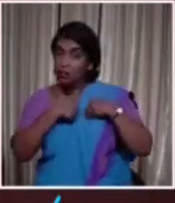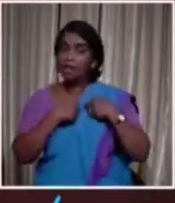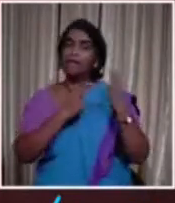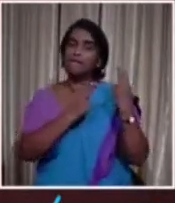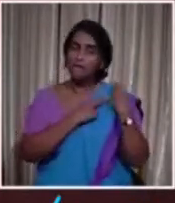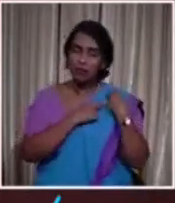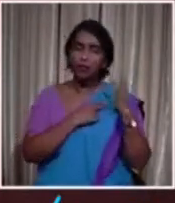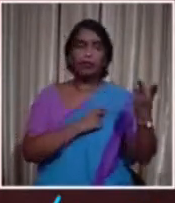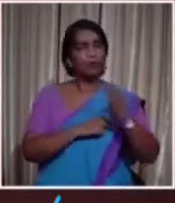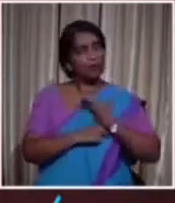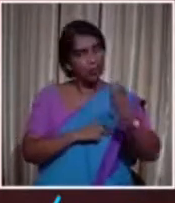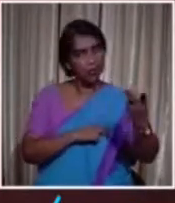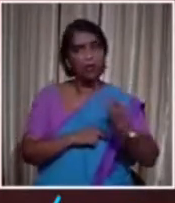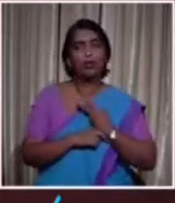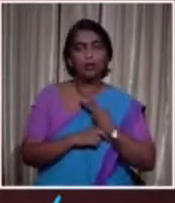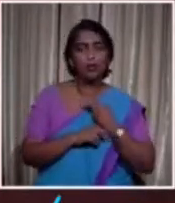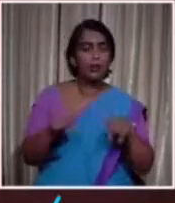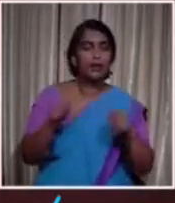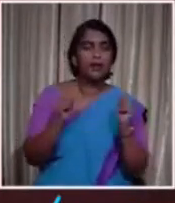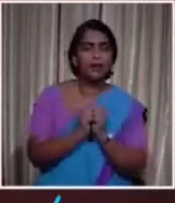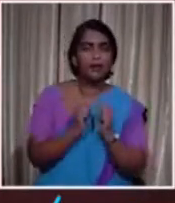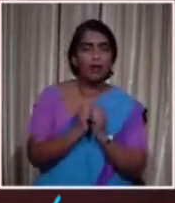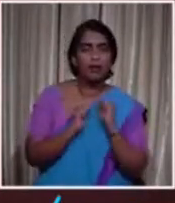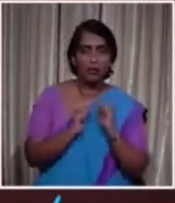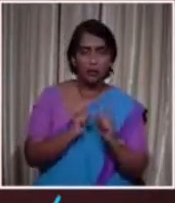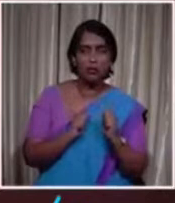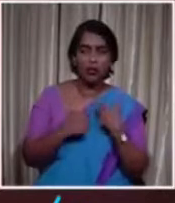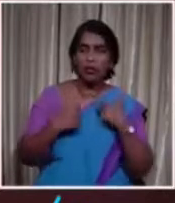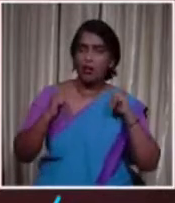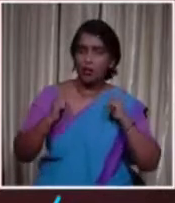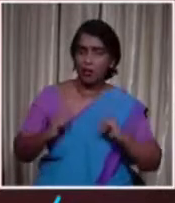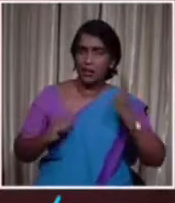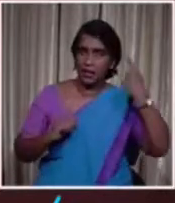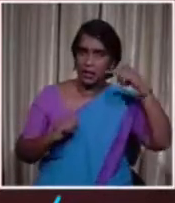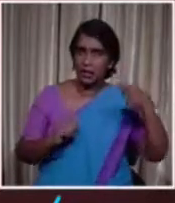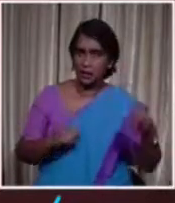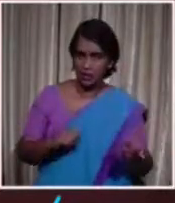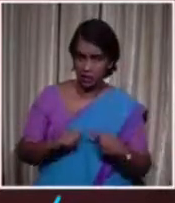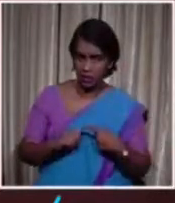වග් කියන්න ඕනේ. එහෙනම් මොකද්ද කරන්න ඕනේ? මම ආඩම්බර වෙනවා ඊයේ දවසේ